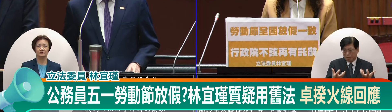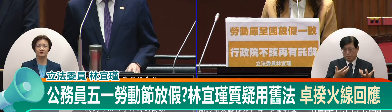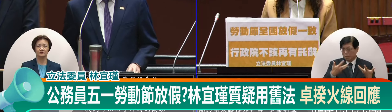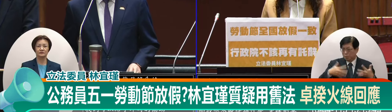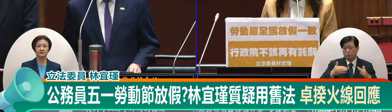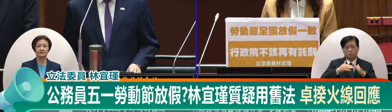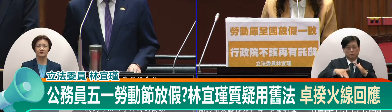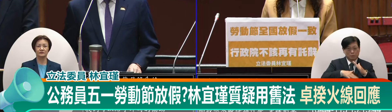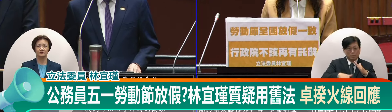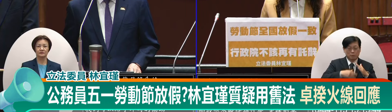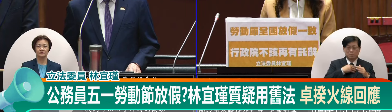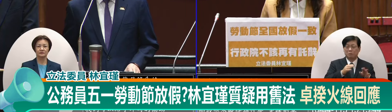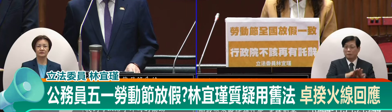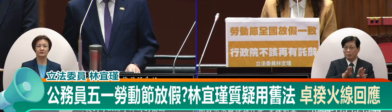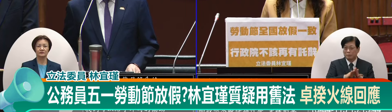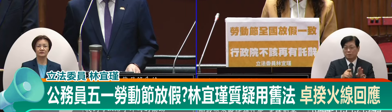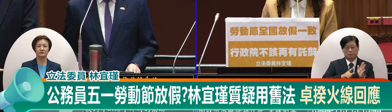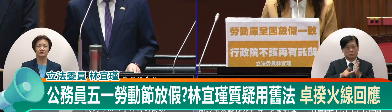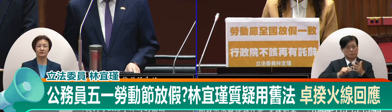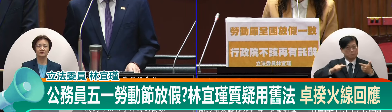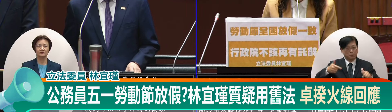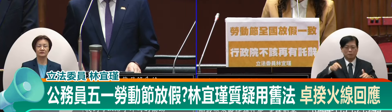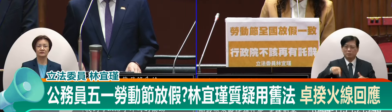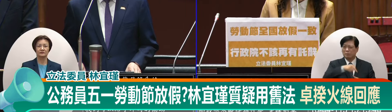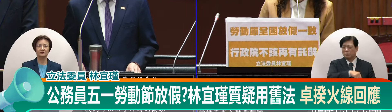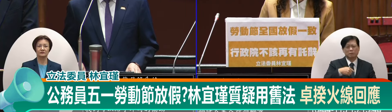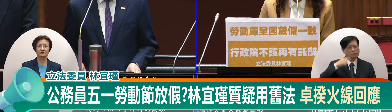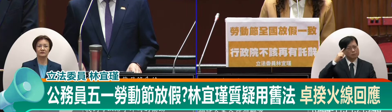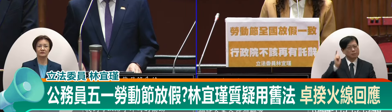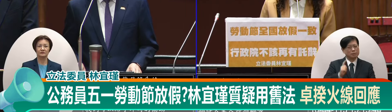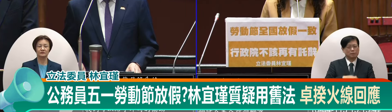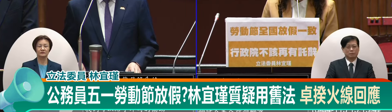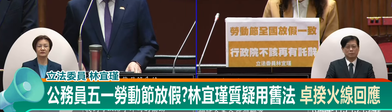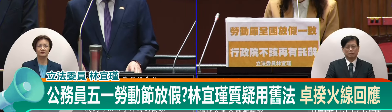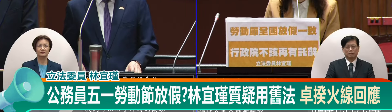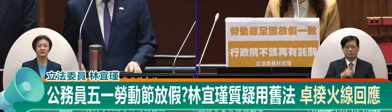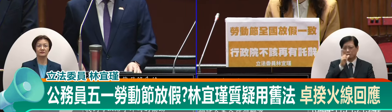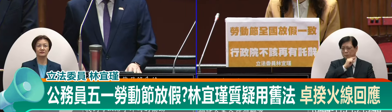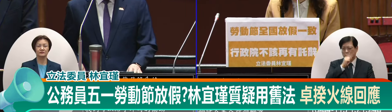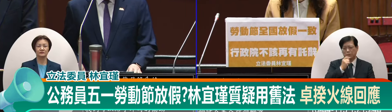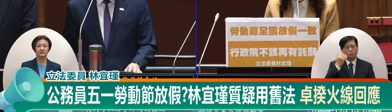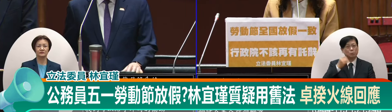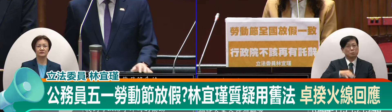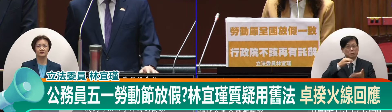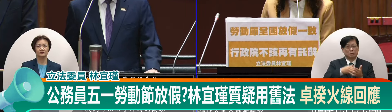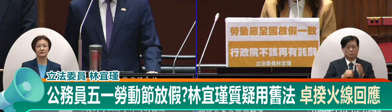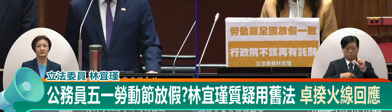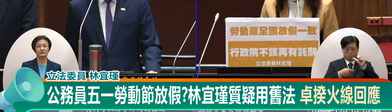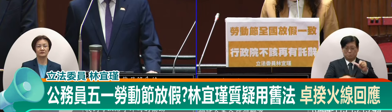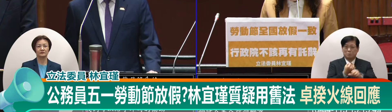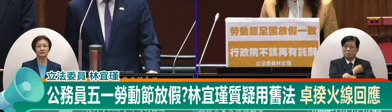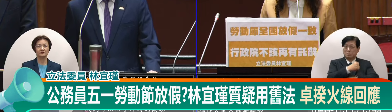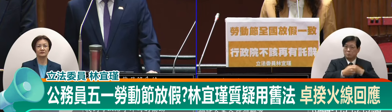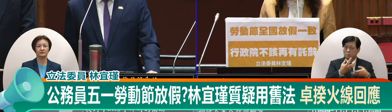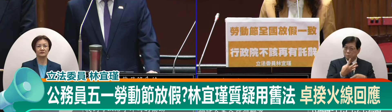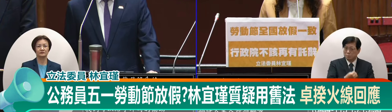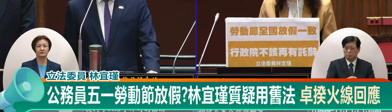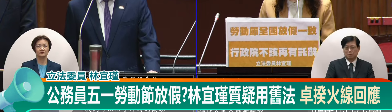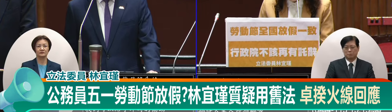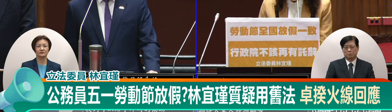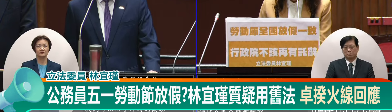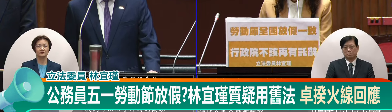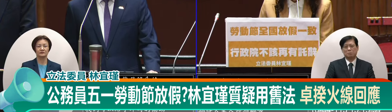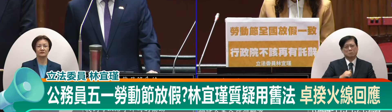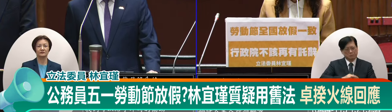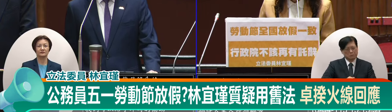的家庭放假日不一致，到底有什么样的意义？那每次谈到五一劳动节，那我们就会